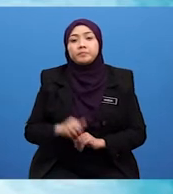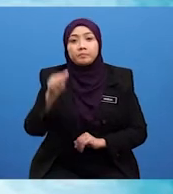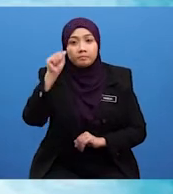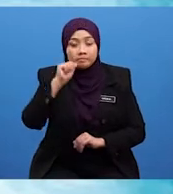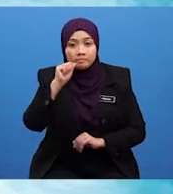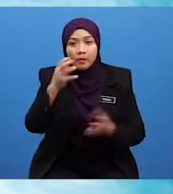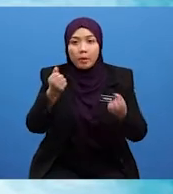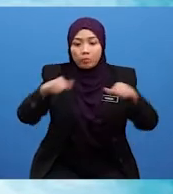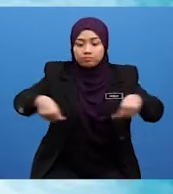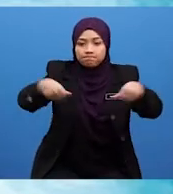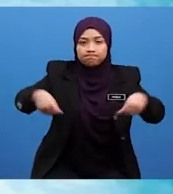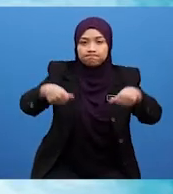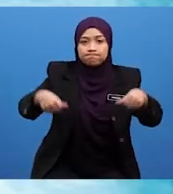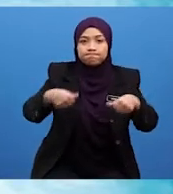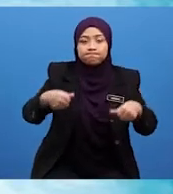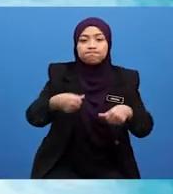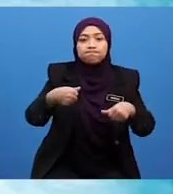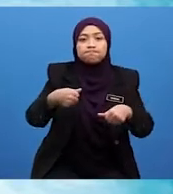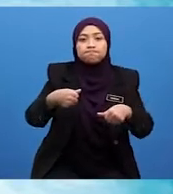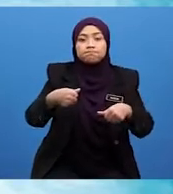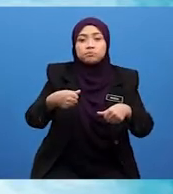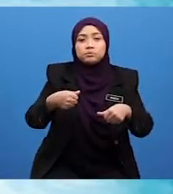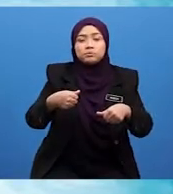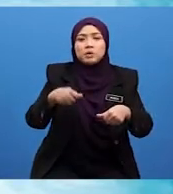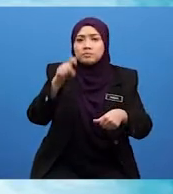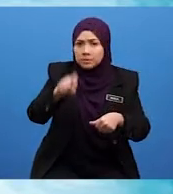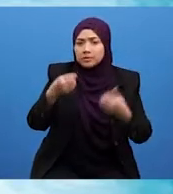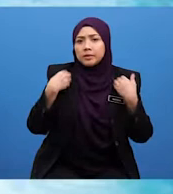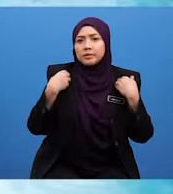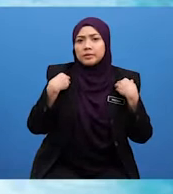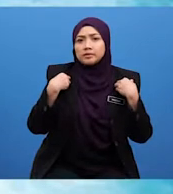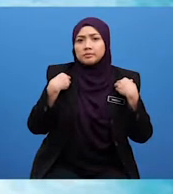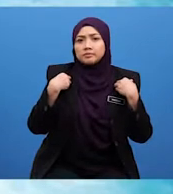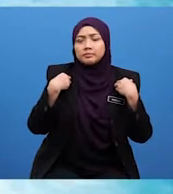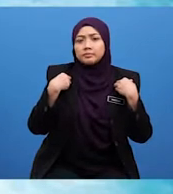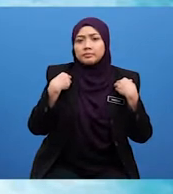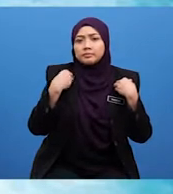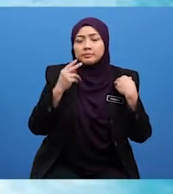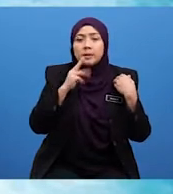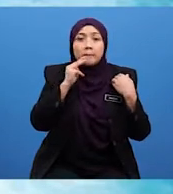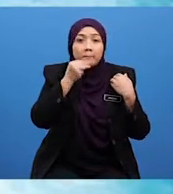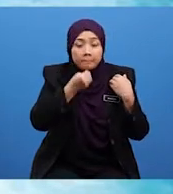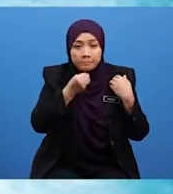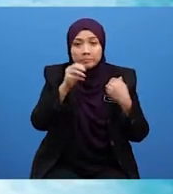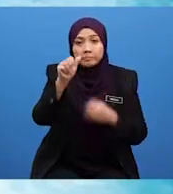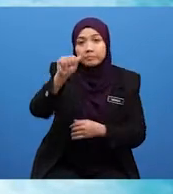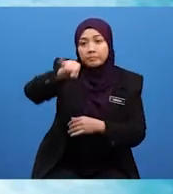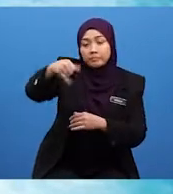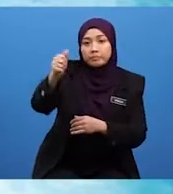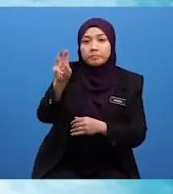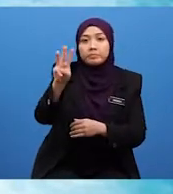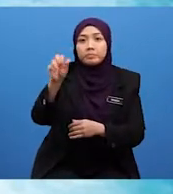memasak kari ikan. Dia memerlukan asam jawa untuk memasak kari ikan.